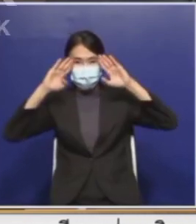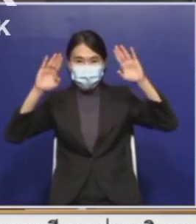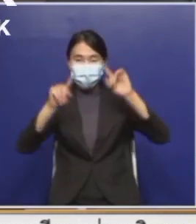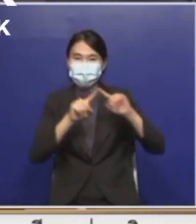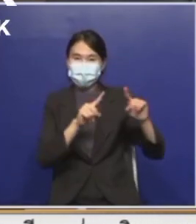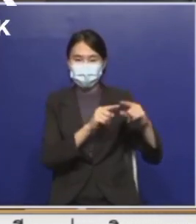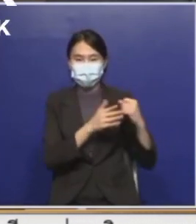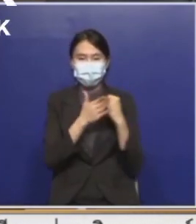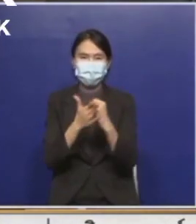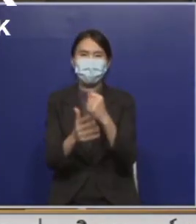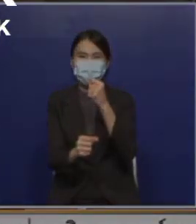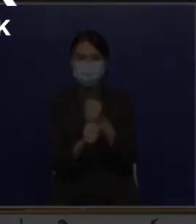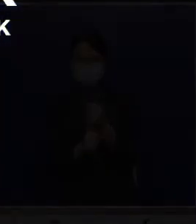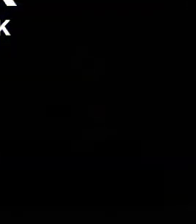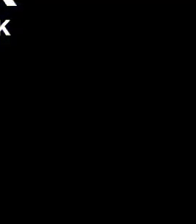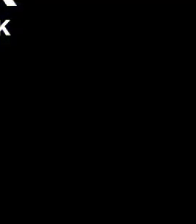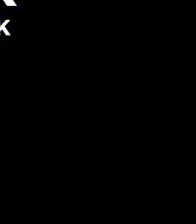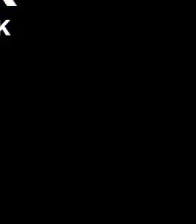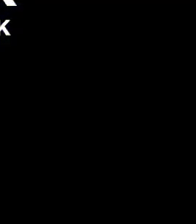ัดำมอการนะครับ